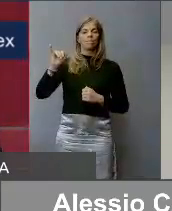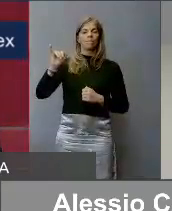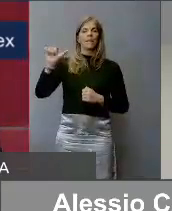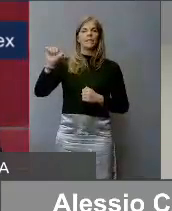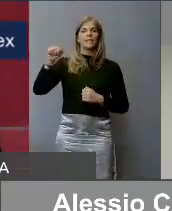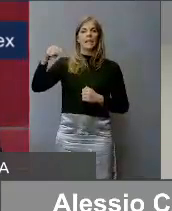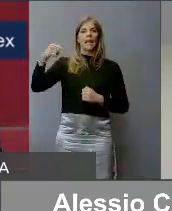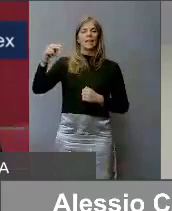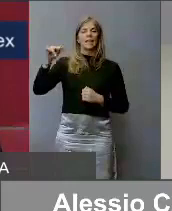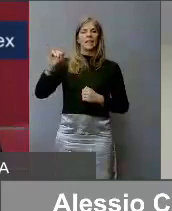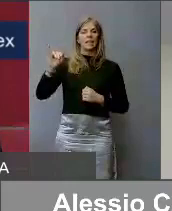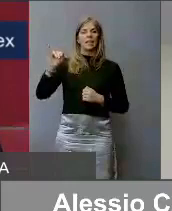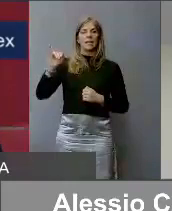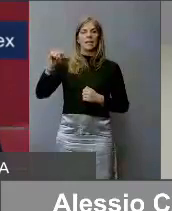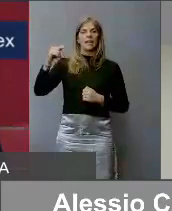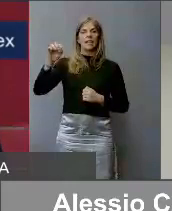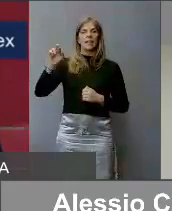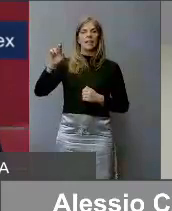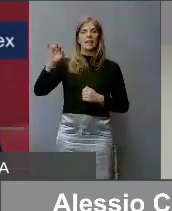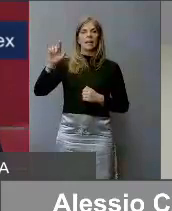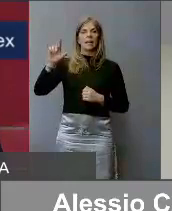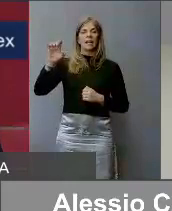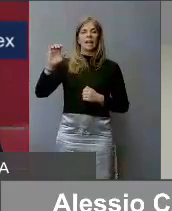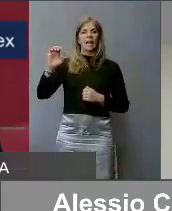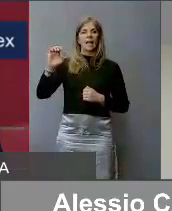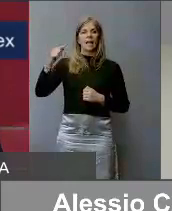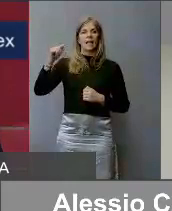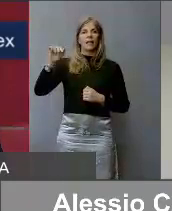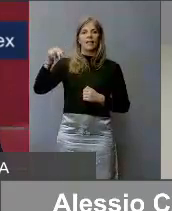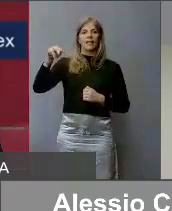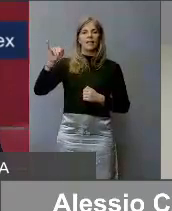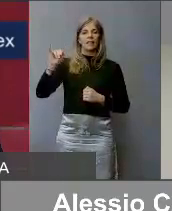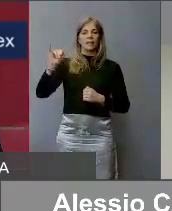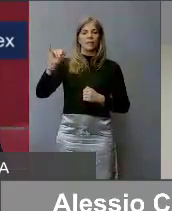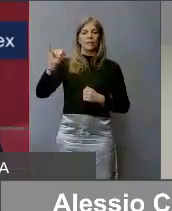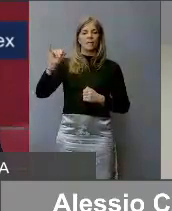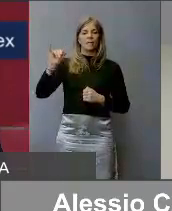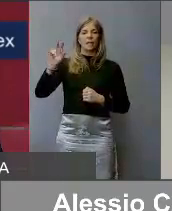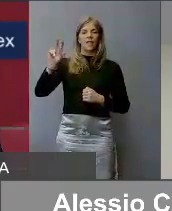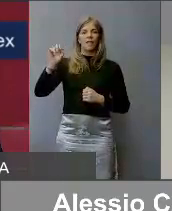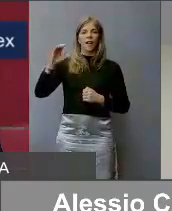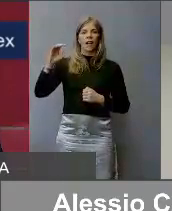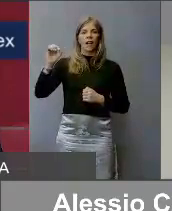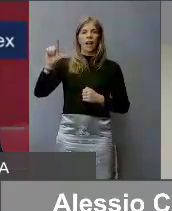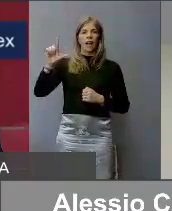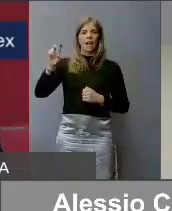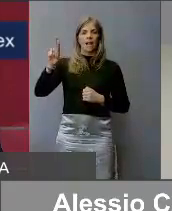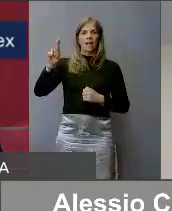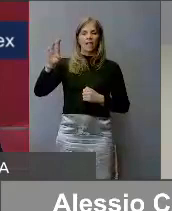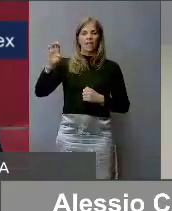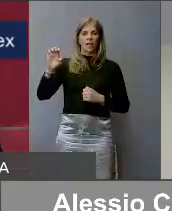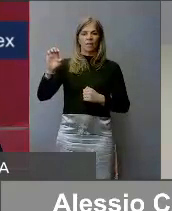tanti per il pini la calabre